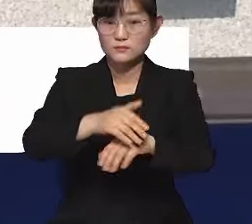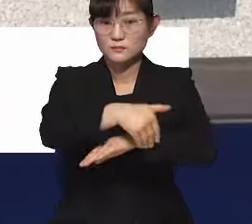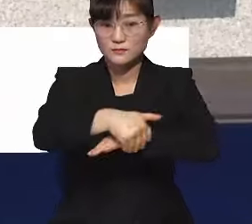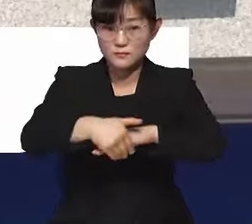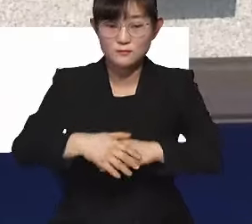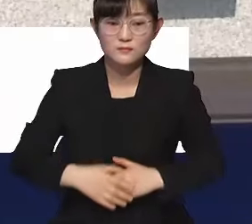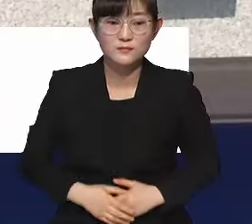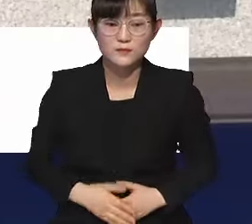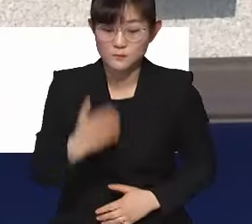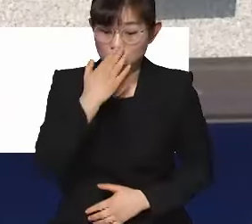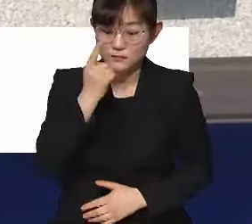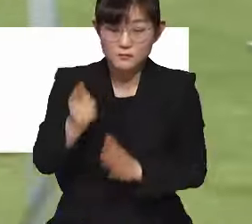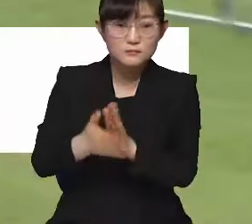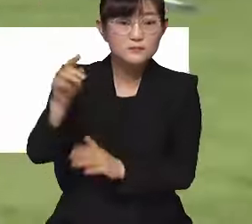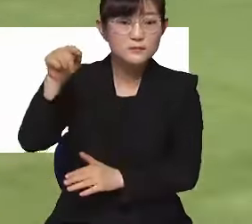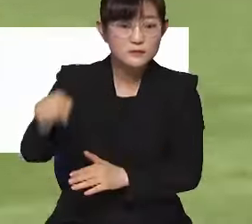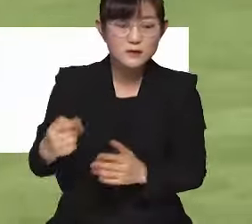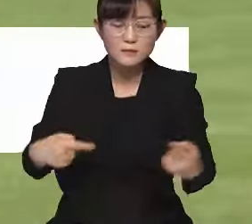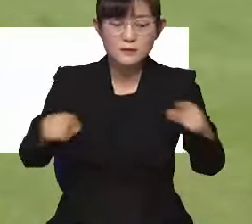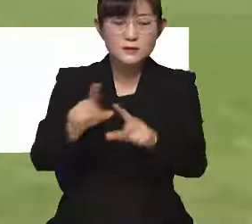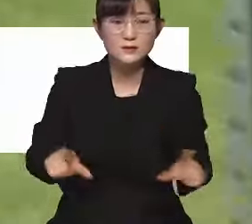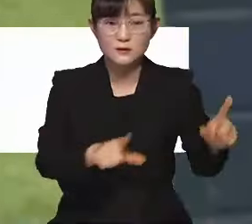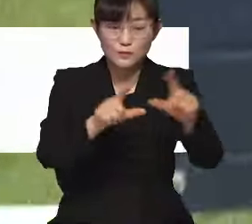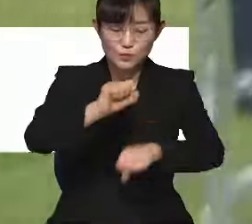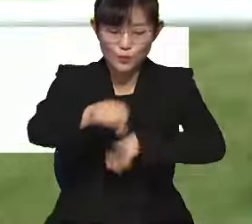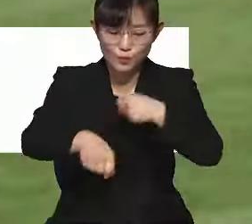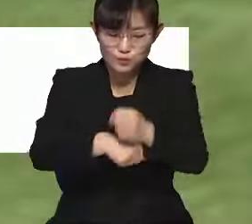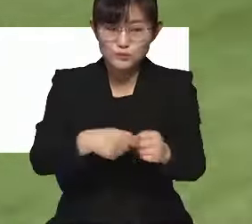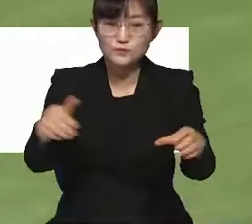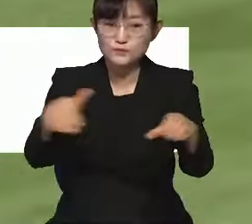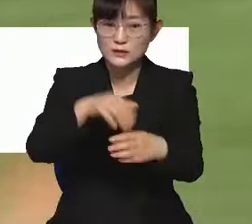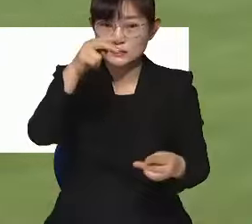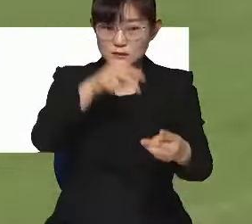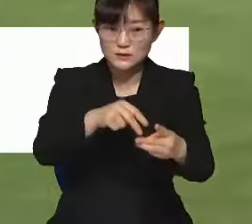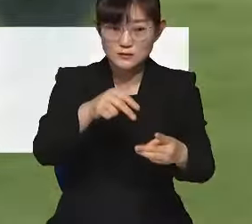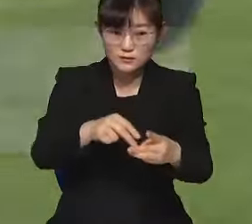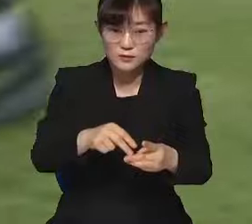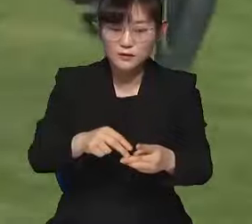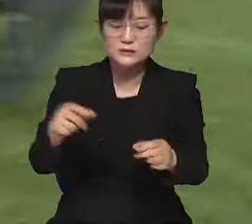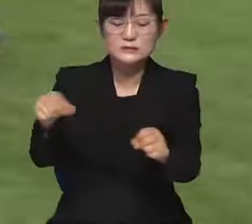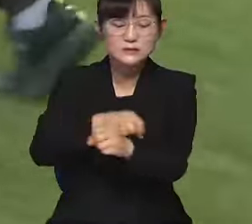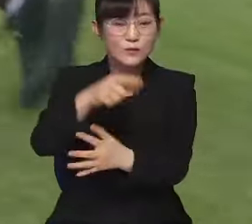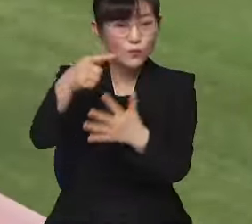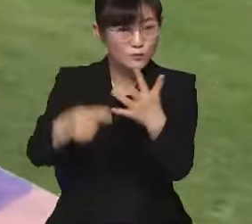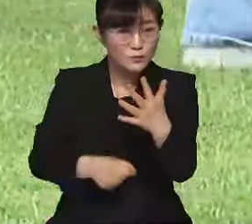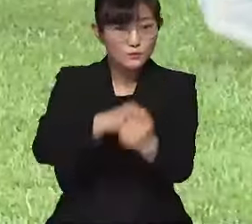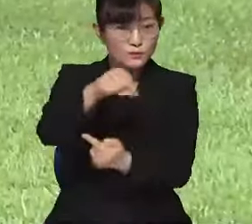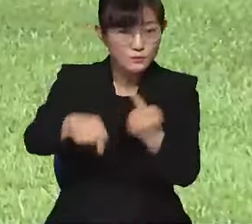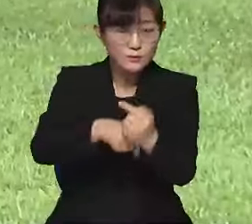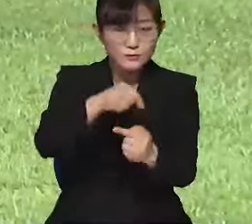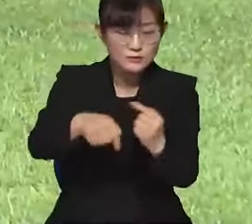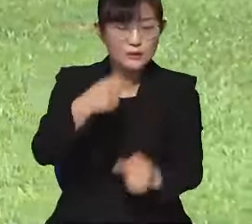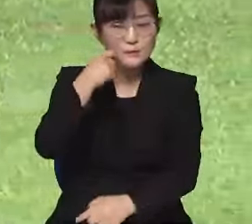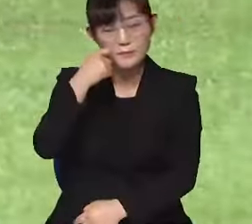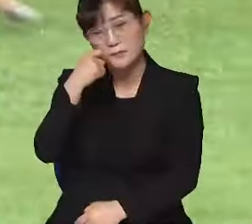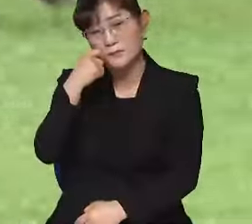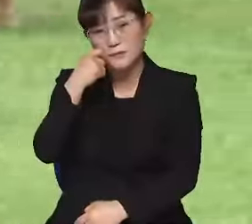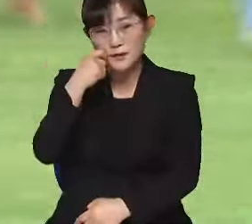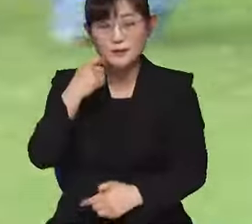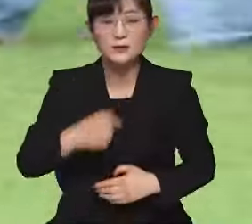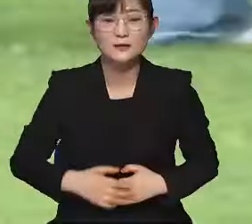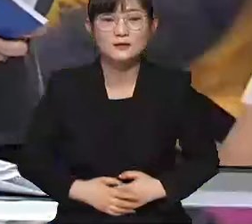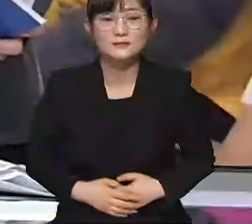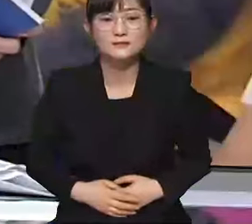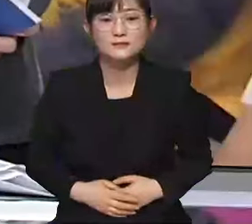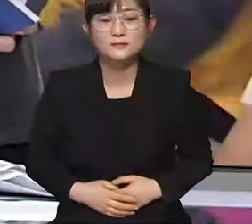했습니다. 순천시는 반려동물 문화센터와 국가정원 반려동물 특화 콘텐츠를 운영하면서 좋은 반응을 얻고 있습니다.